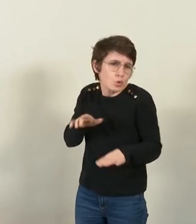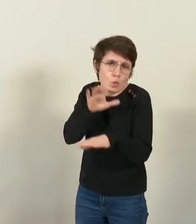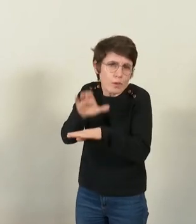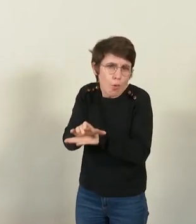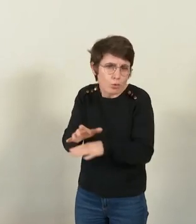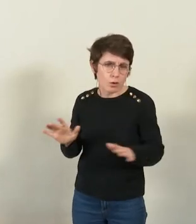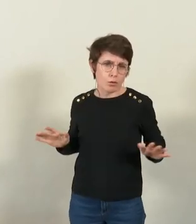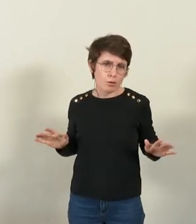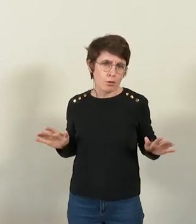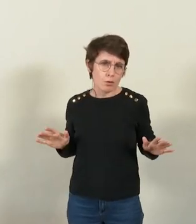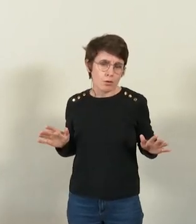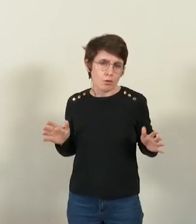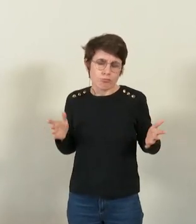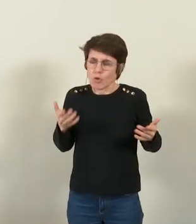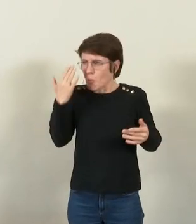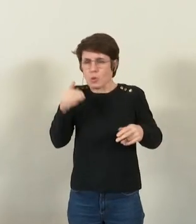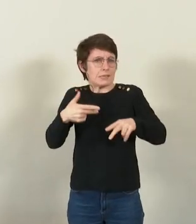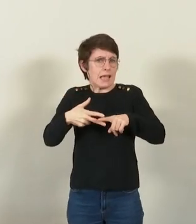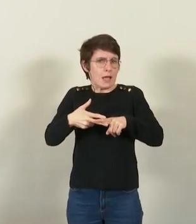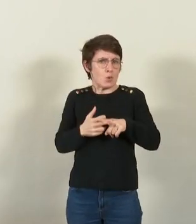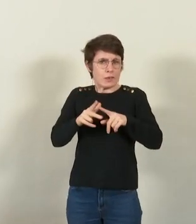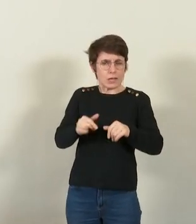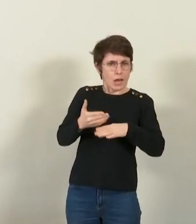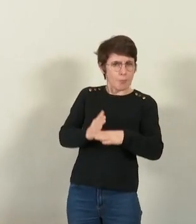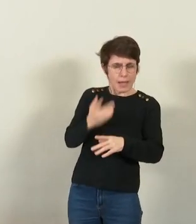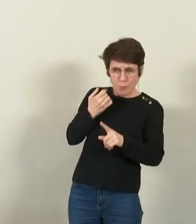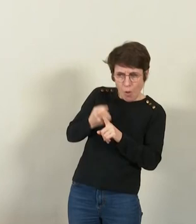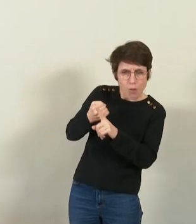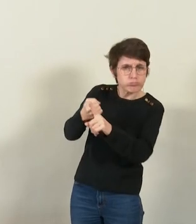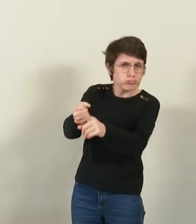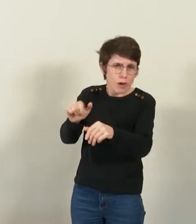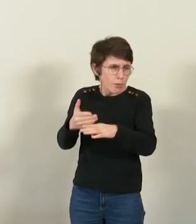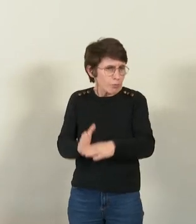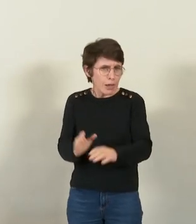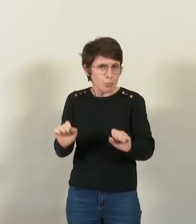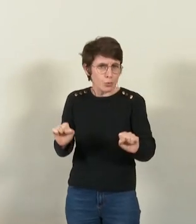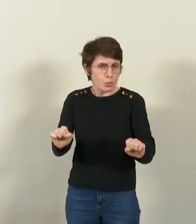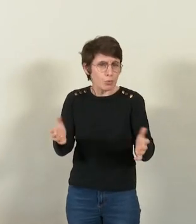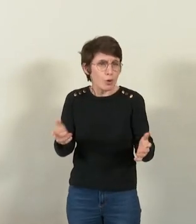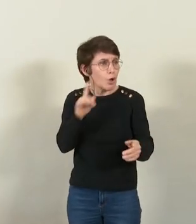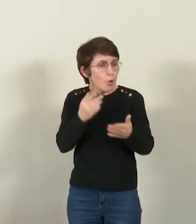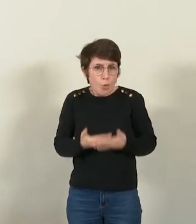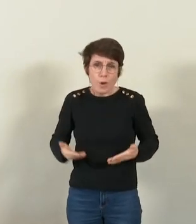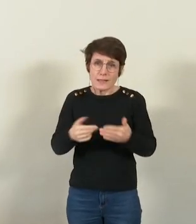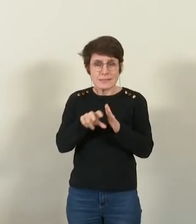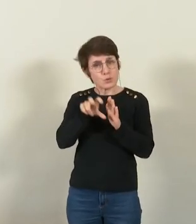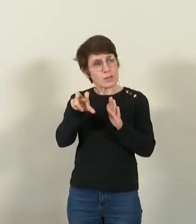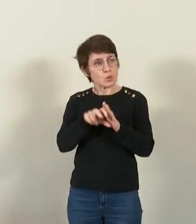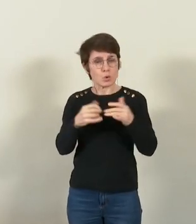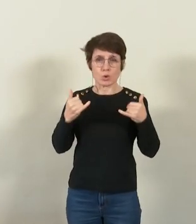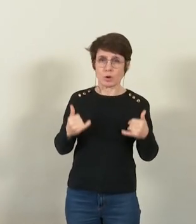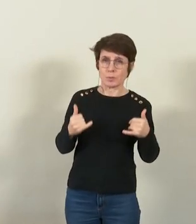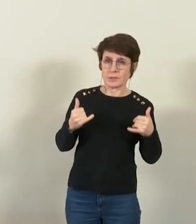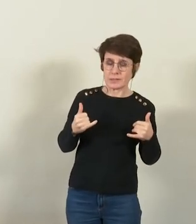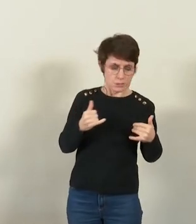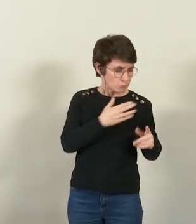dispose dans ces domainesl des outils déjà pour lutter contre car la situation de Grenoble à cet égard c'est